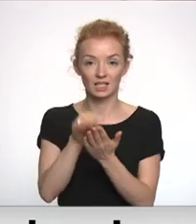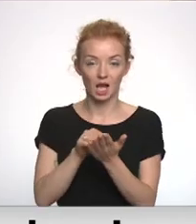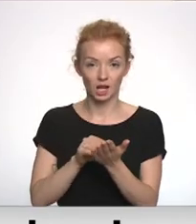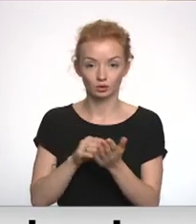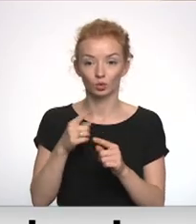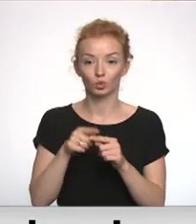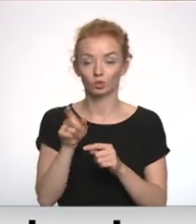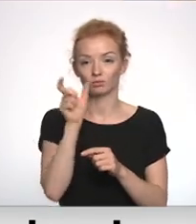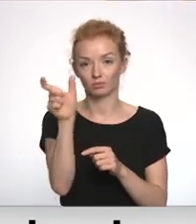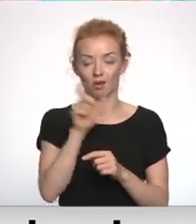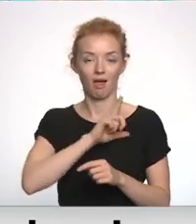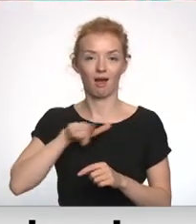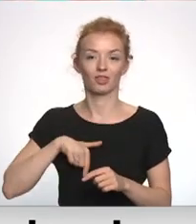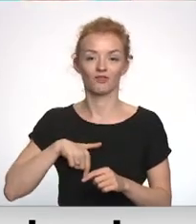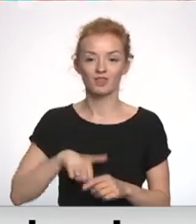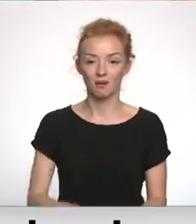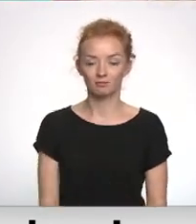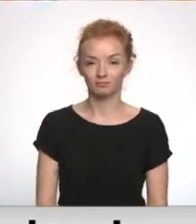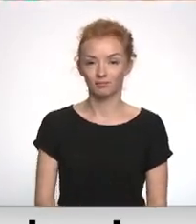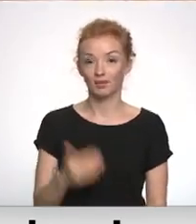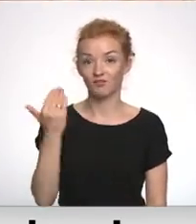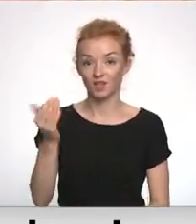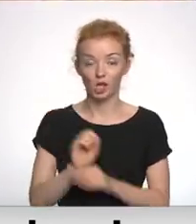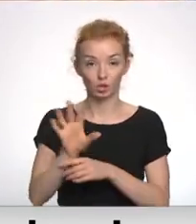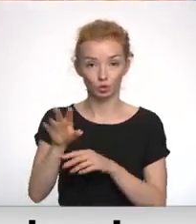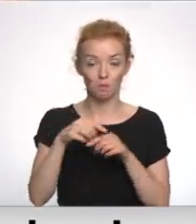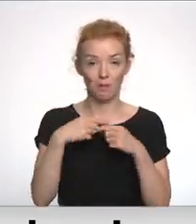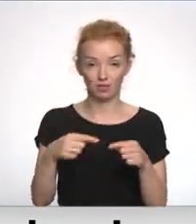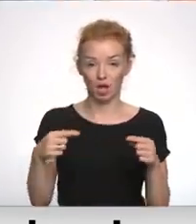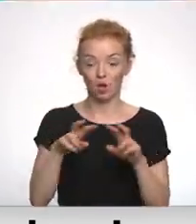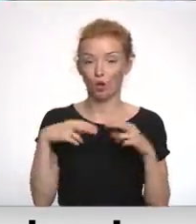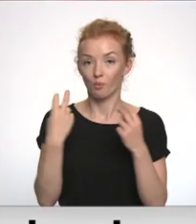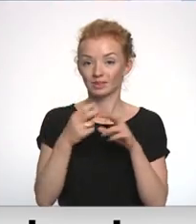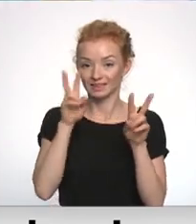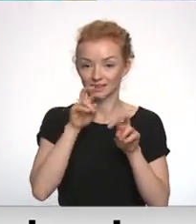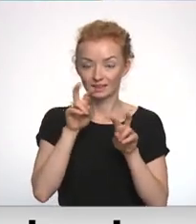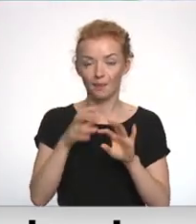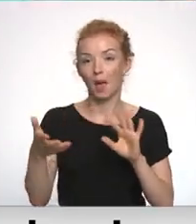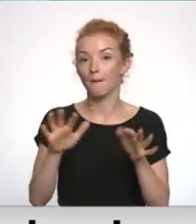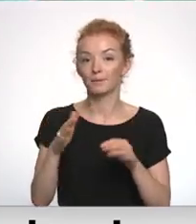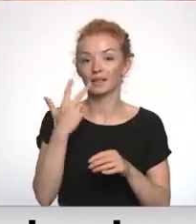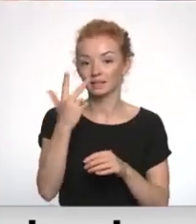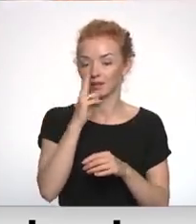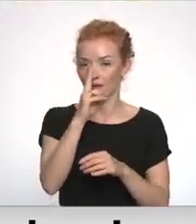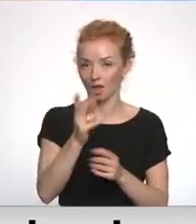kuros minēts vārds Latvija. Arvijas Sprudes iesūtītos materiālus komisija izskatīs aptuveni